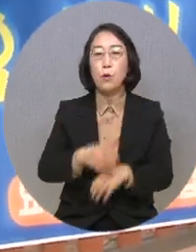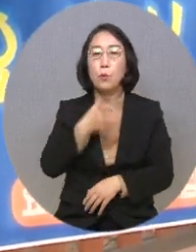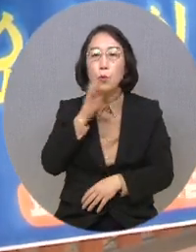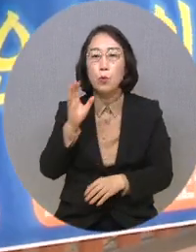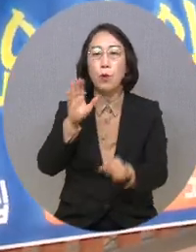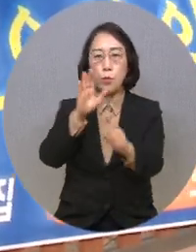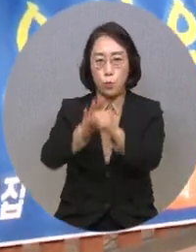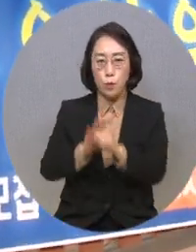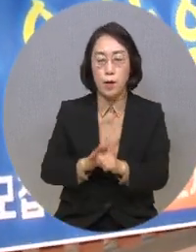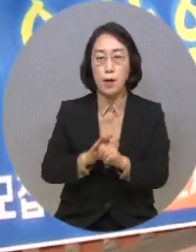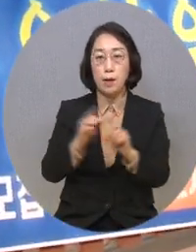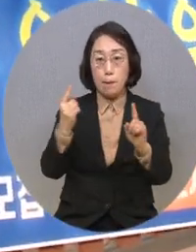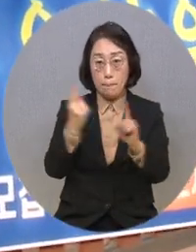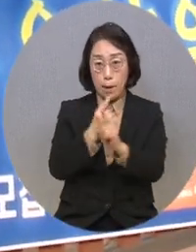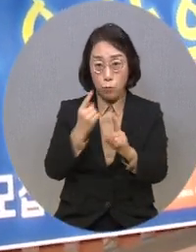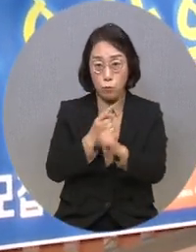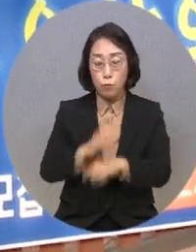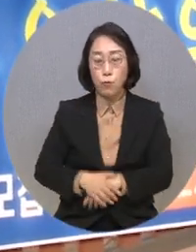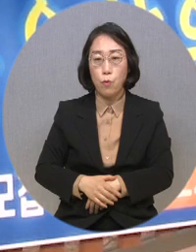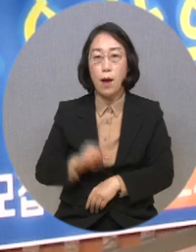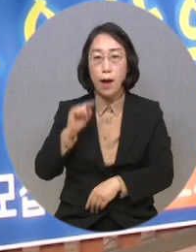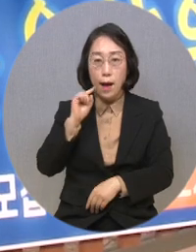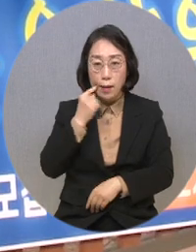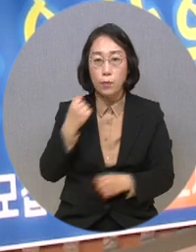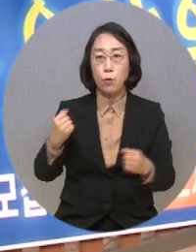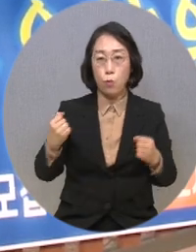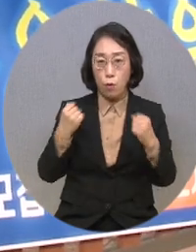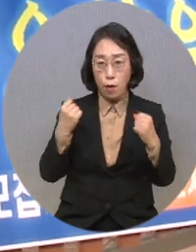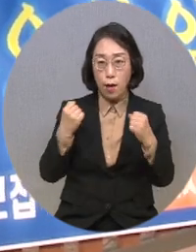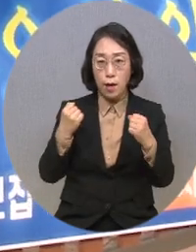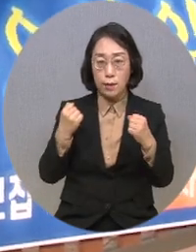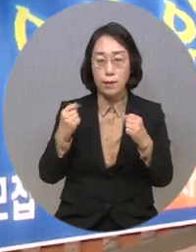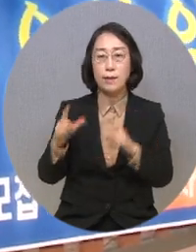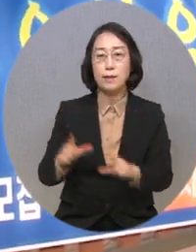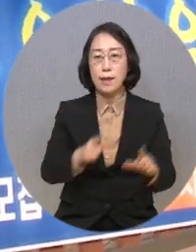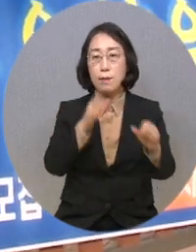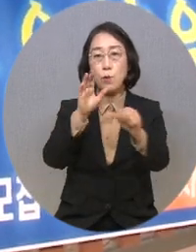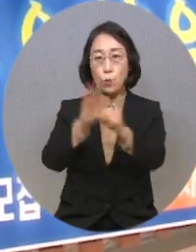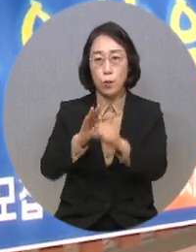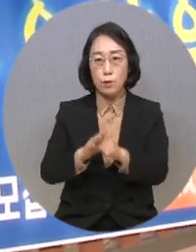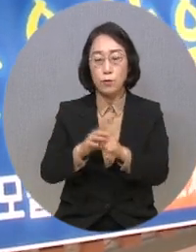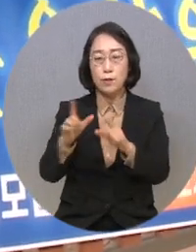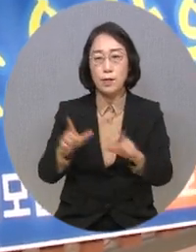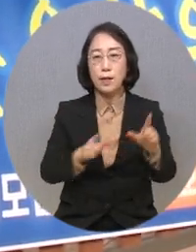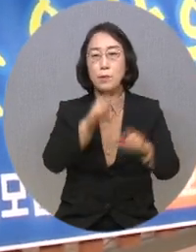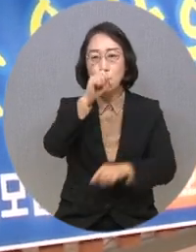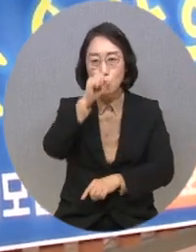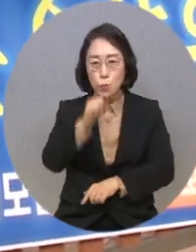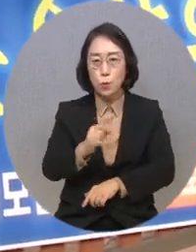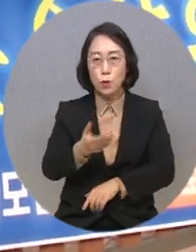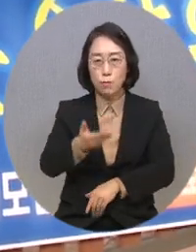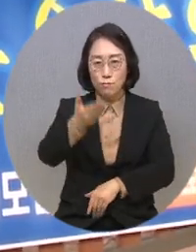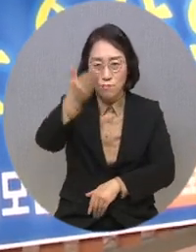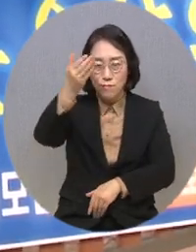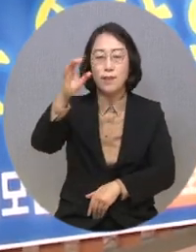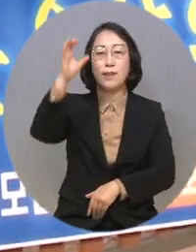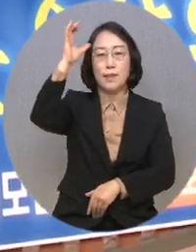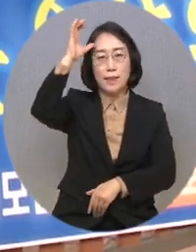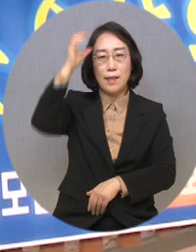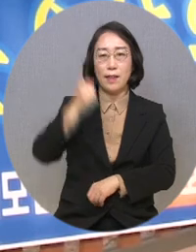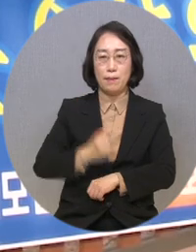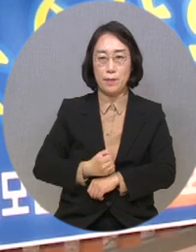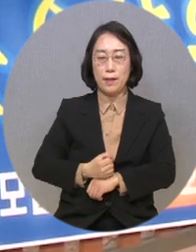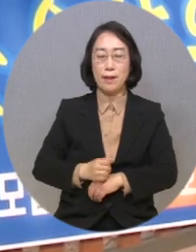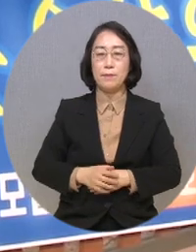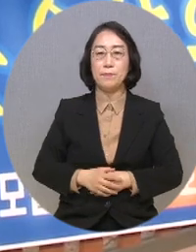인식을 긍정적으로 바꾸고 아름답고 건강한 노후 생활을 누리며 삶의 질이 한층 더 나아질 것으로 기대하고 있습니다.